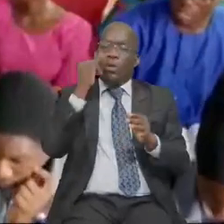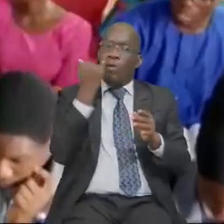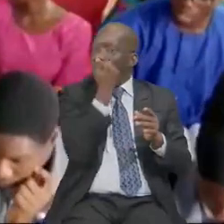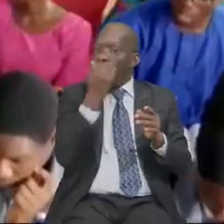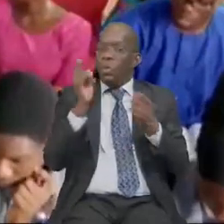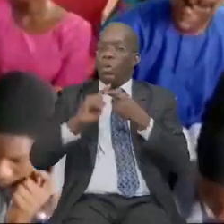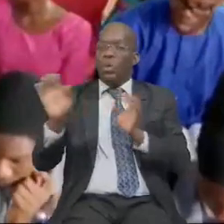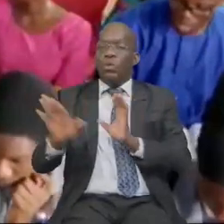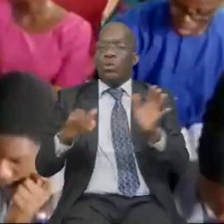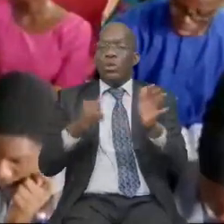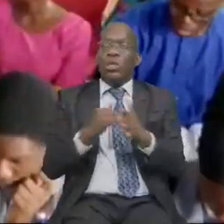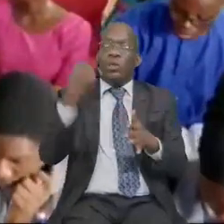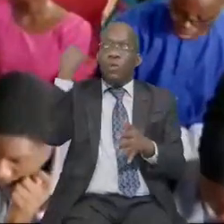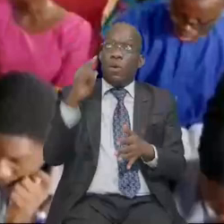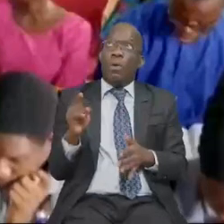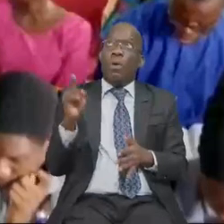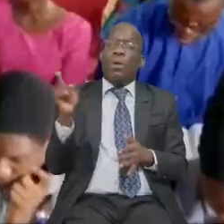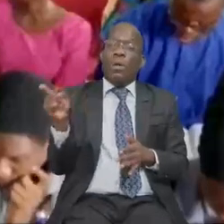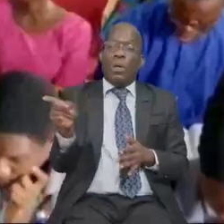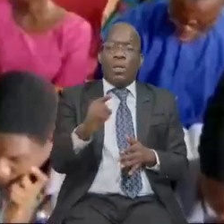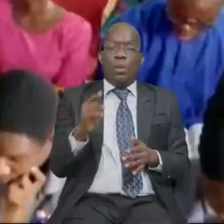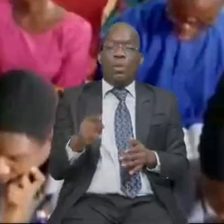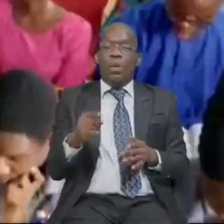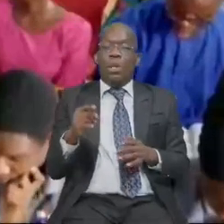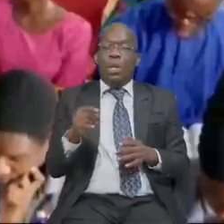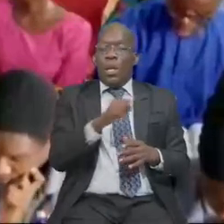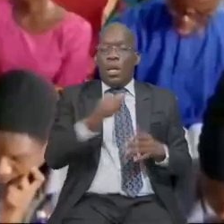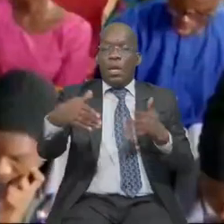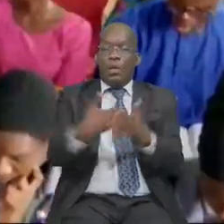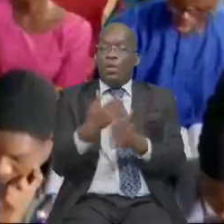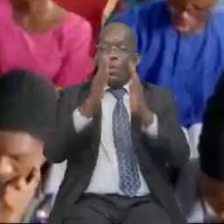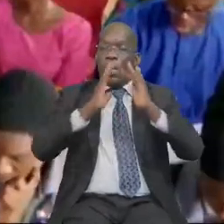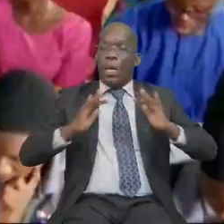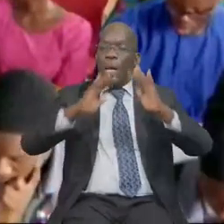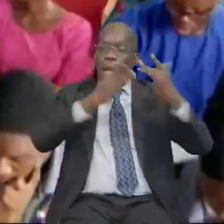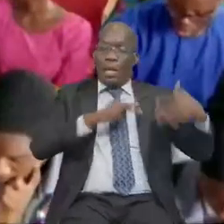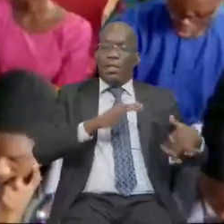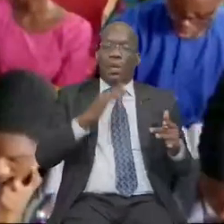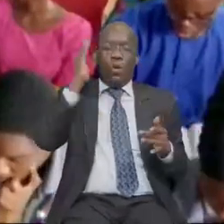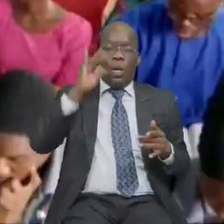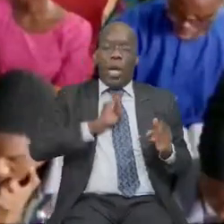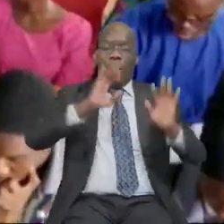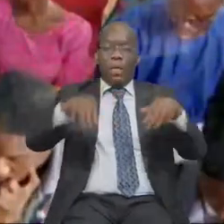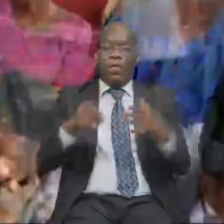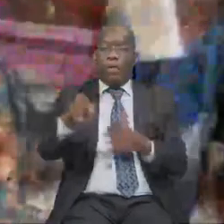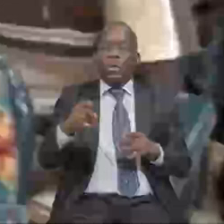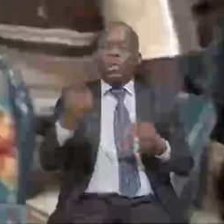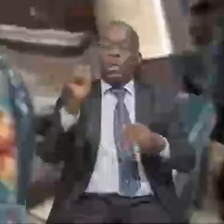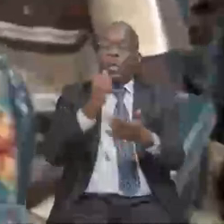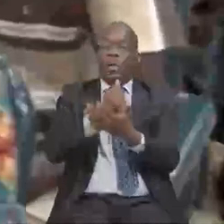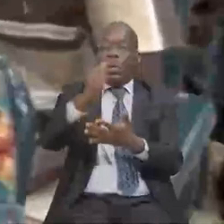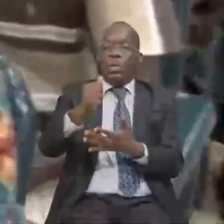Verset 26. Je vous donnerai un cœur nouveau. Je crois que vous allez donner grand amen.